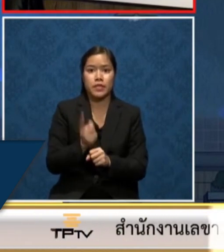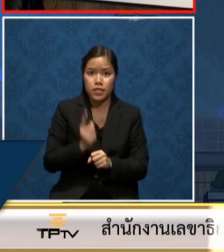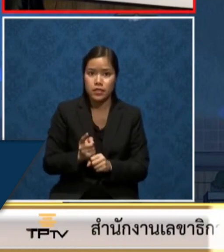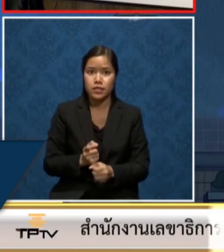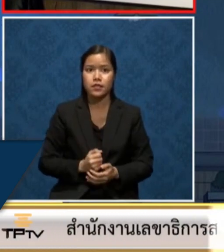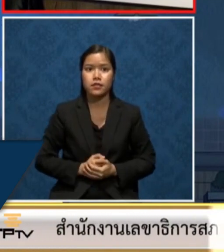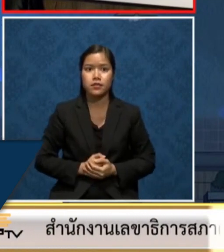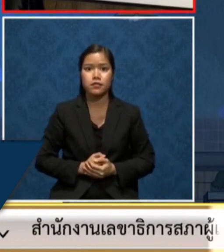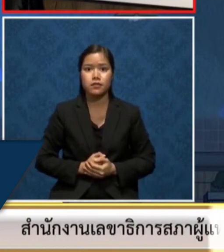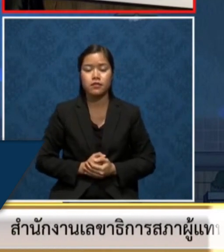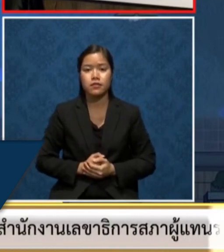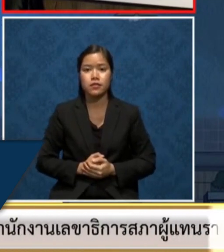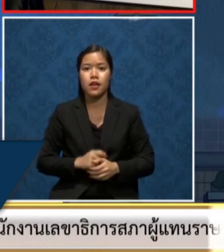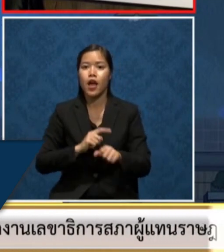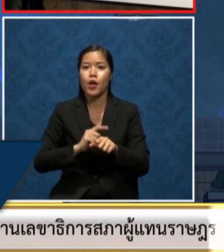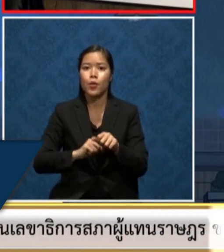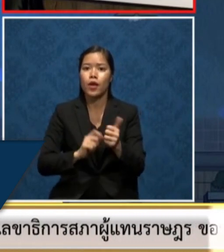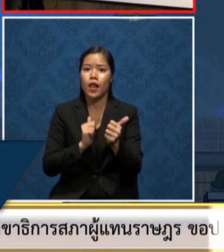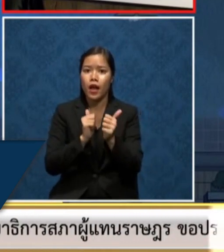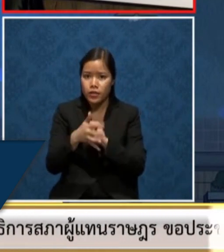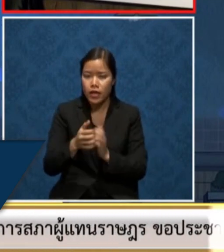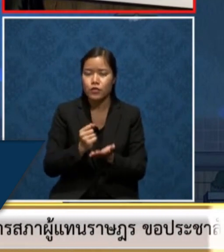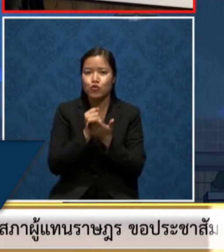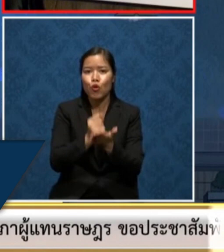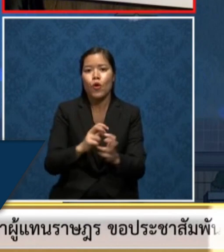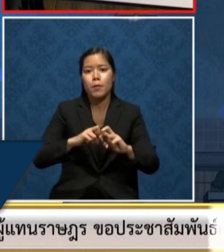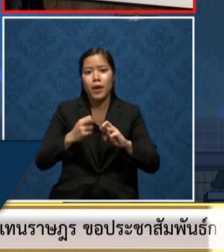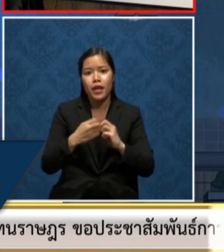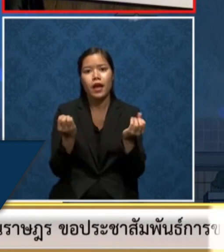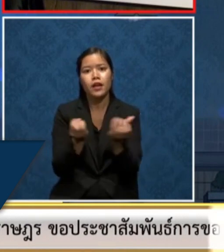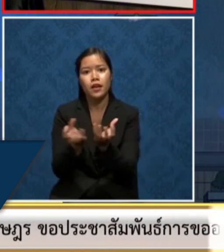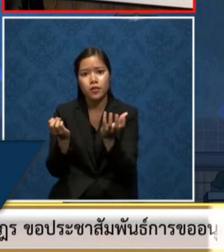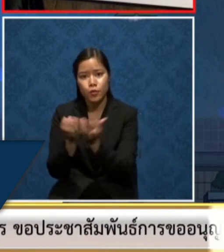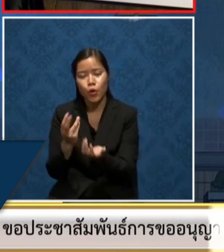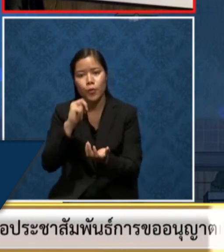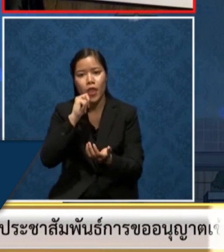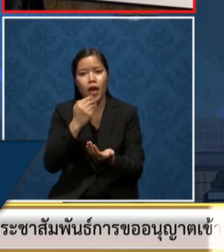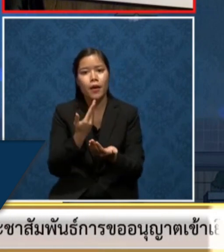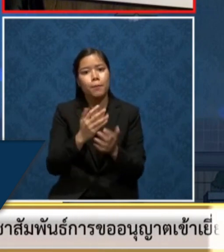สถานการณ์ ทีให้ทานกการกัก asc